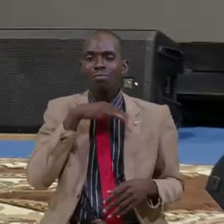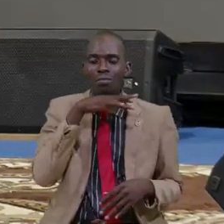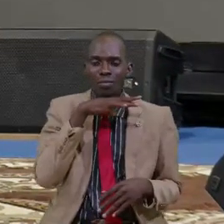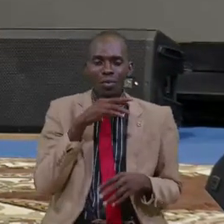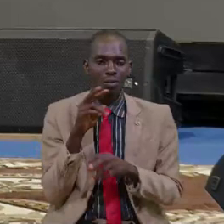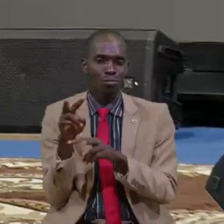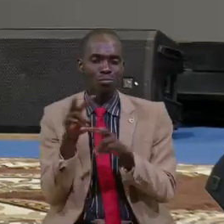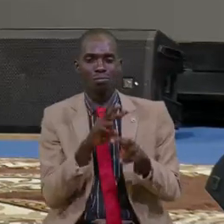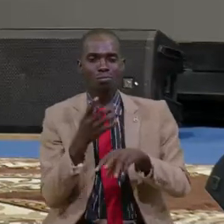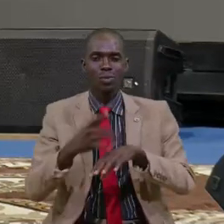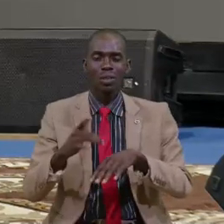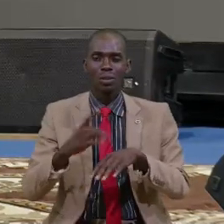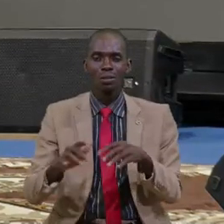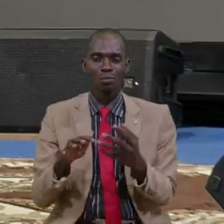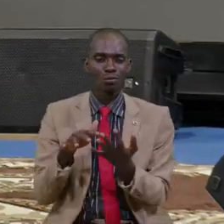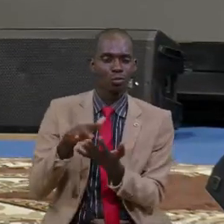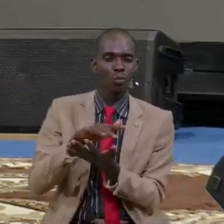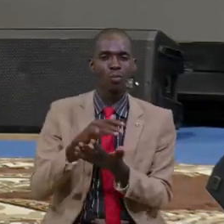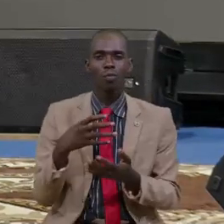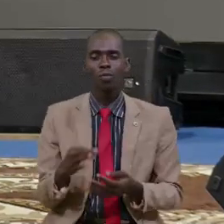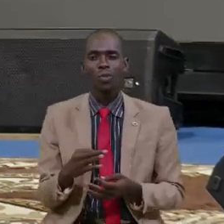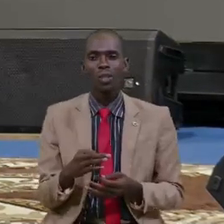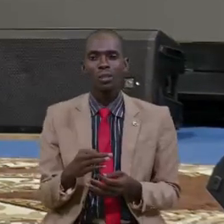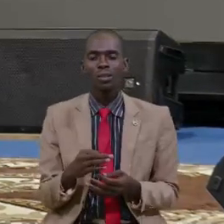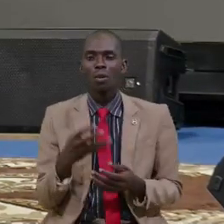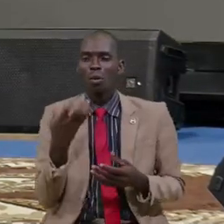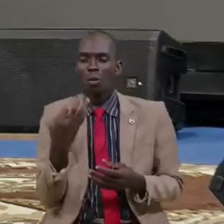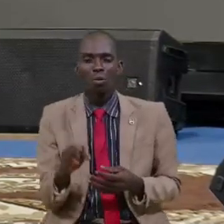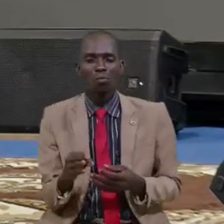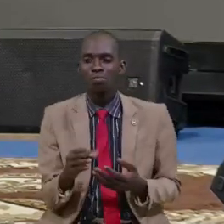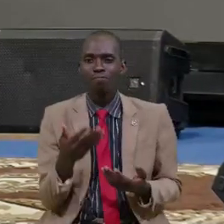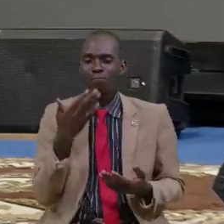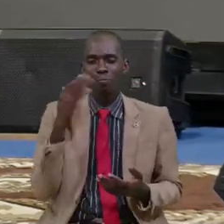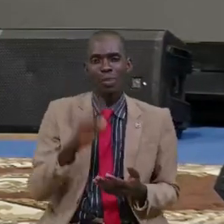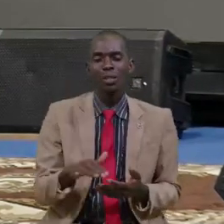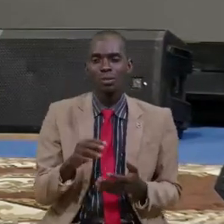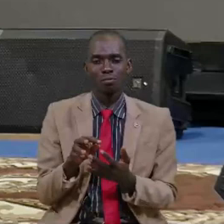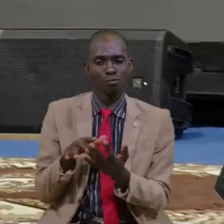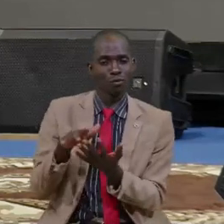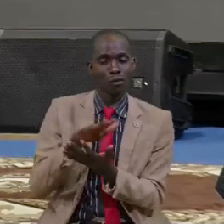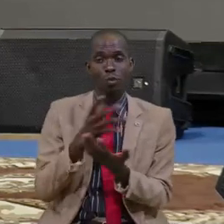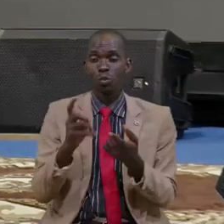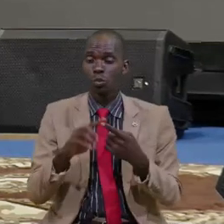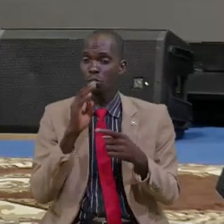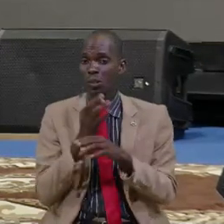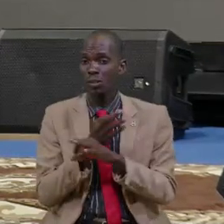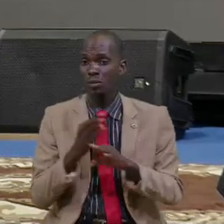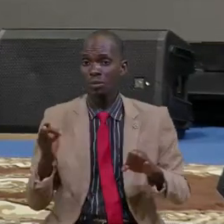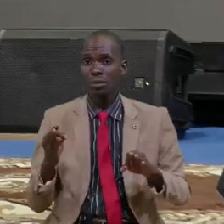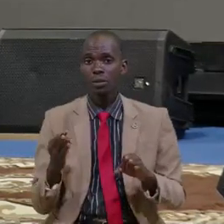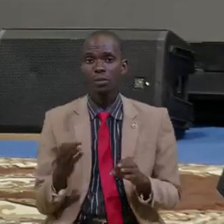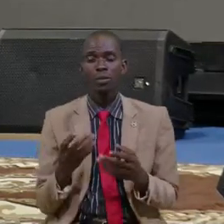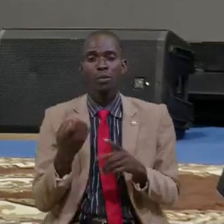pornographie. Les liens, la corruption. De la pornographie. Tu vas être affranchi. La